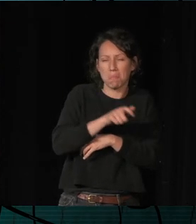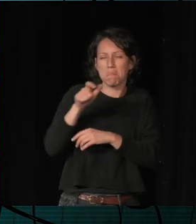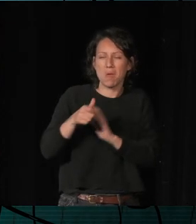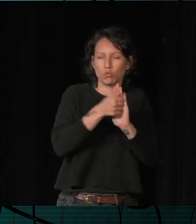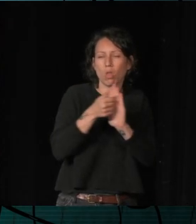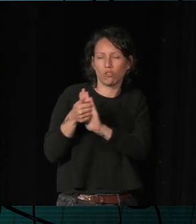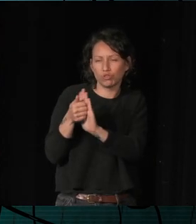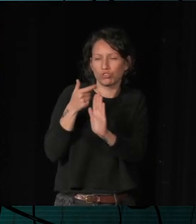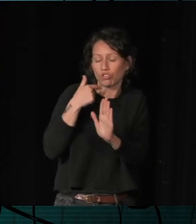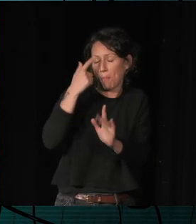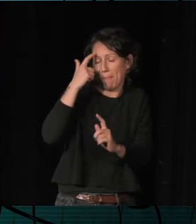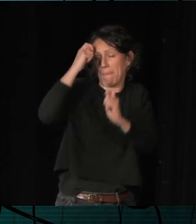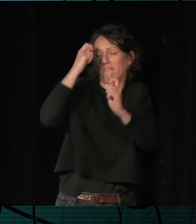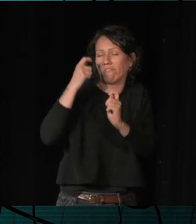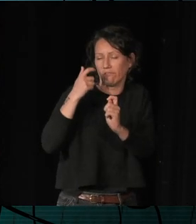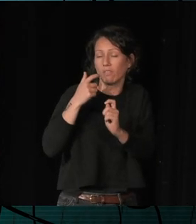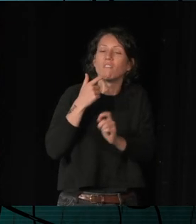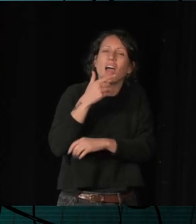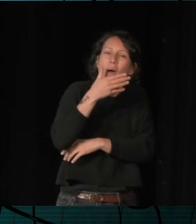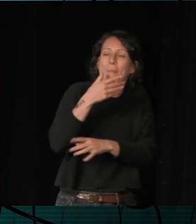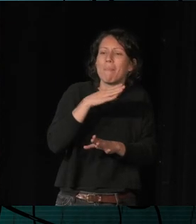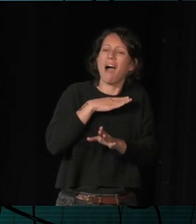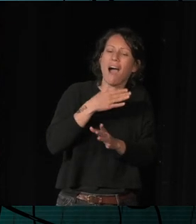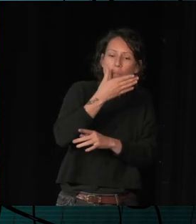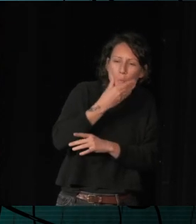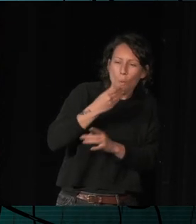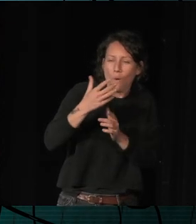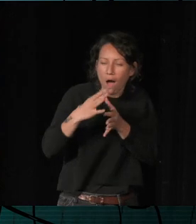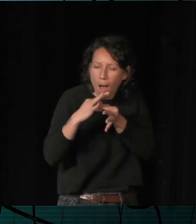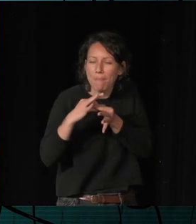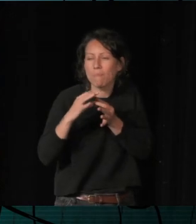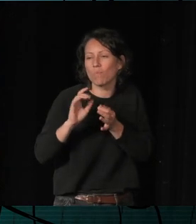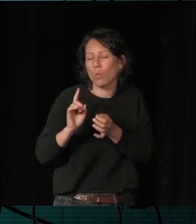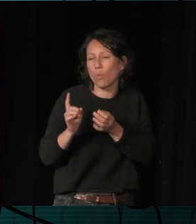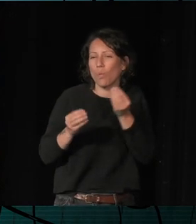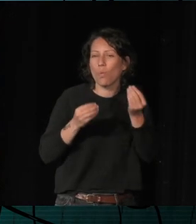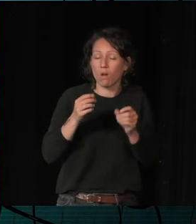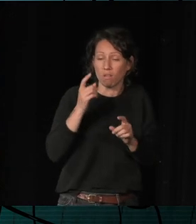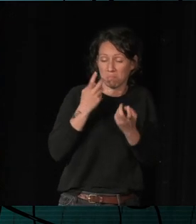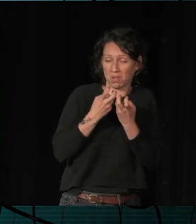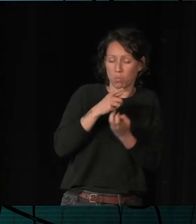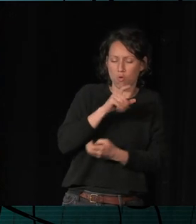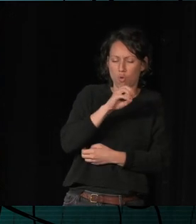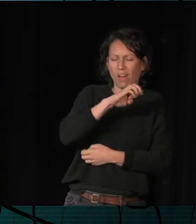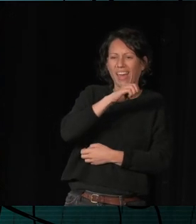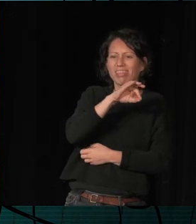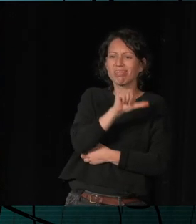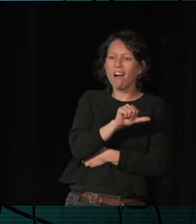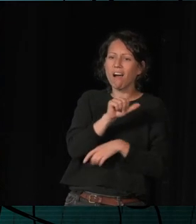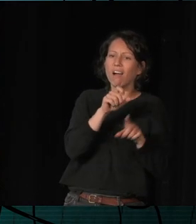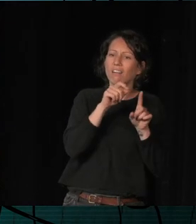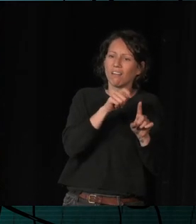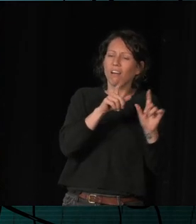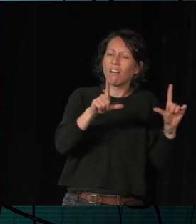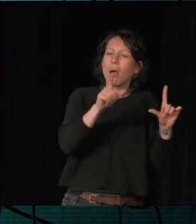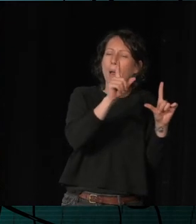chez eux, parce que là l'exemple que j'ai en tête, c'est Loretta, donc un jeu point and click d'horreur en pixel art,